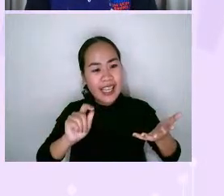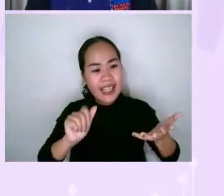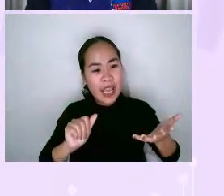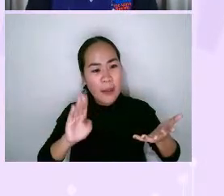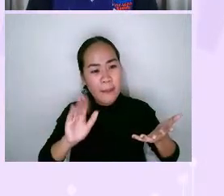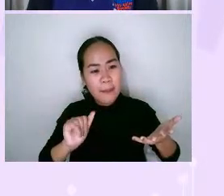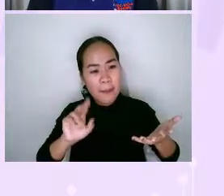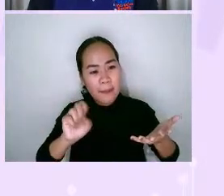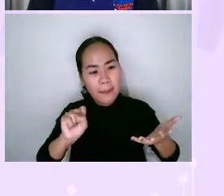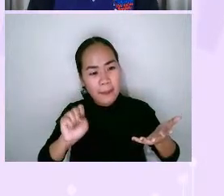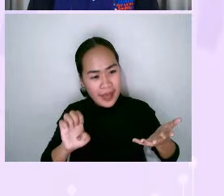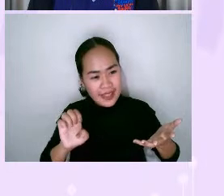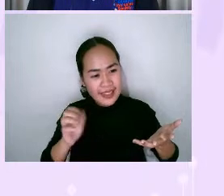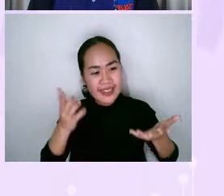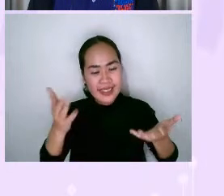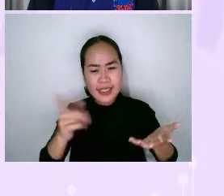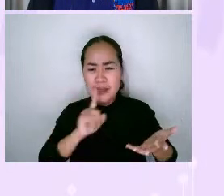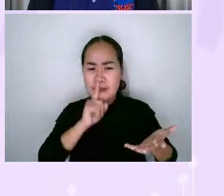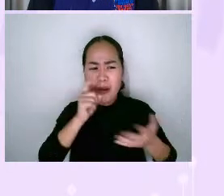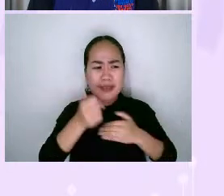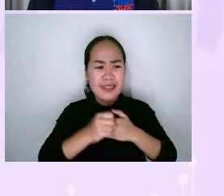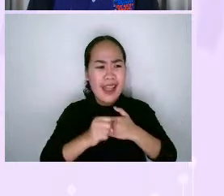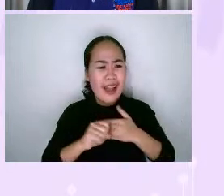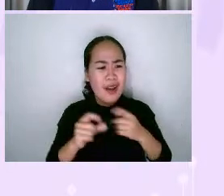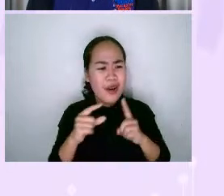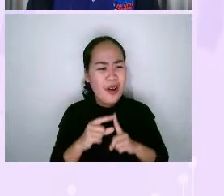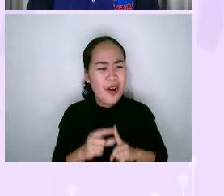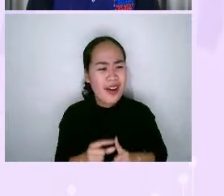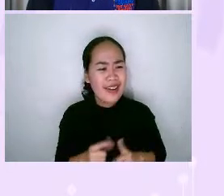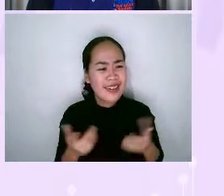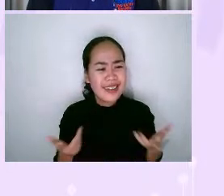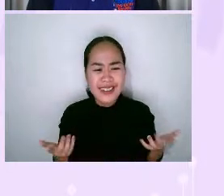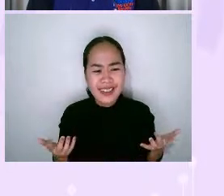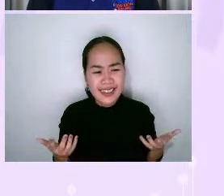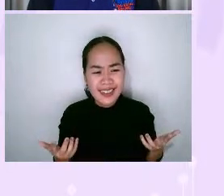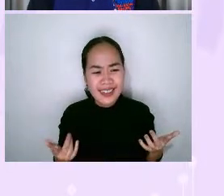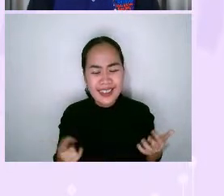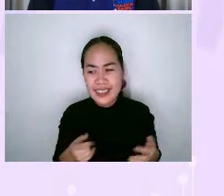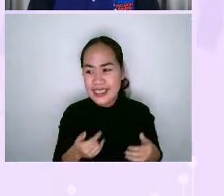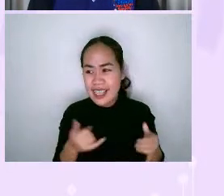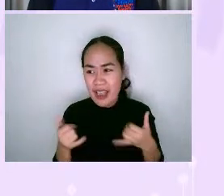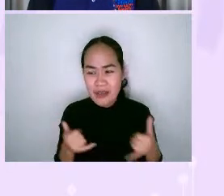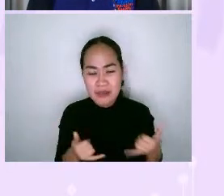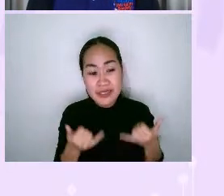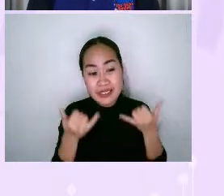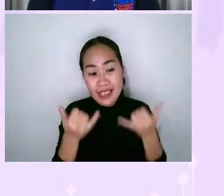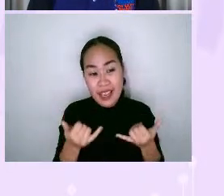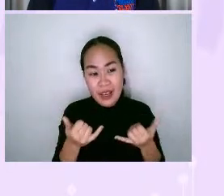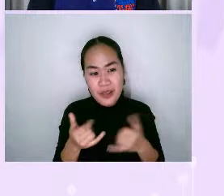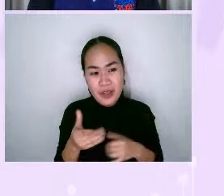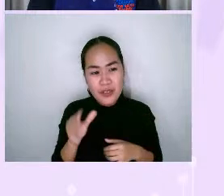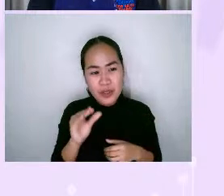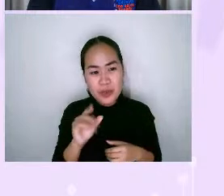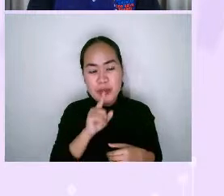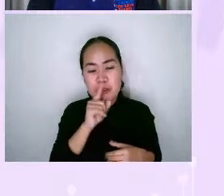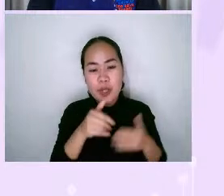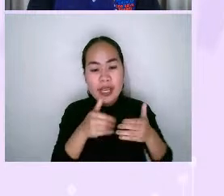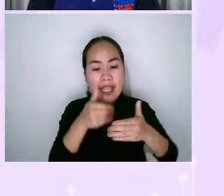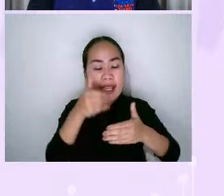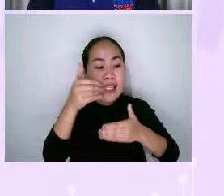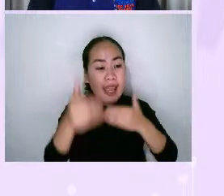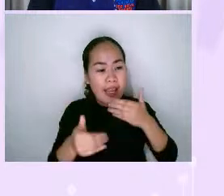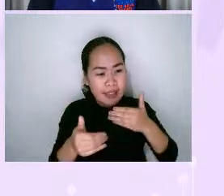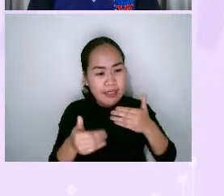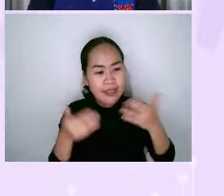database. And po, very simple lang po yung mga ating mga pag-games ngayong hapon na to. So, ang next po natin